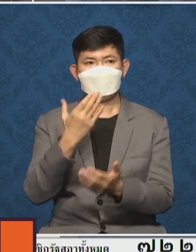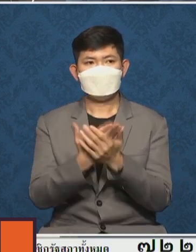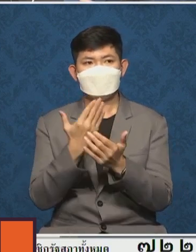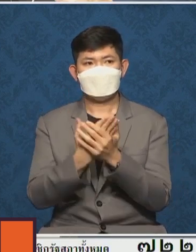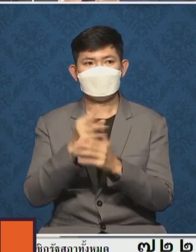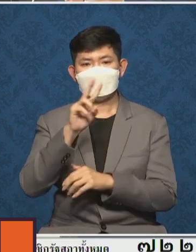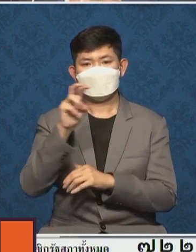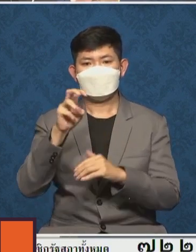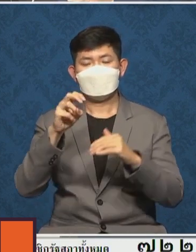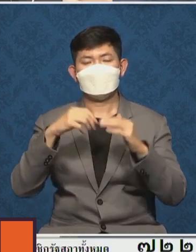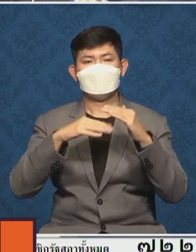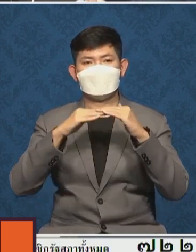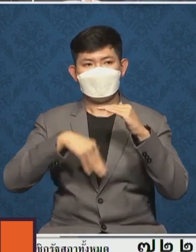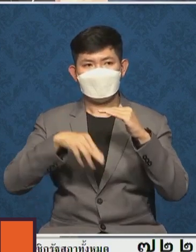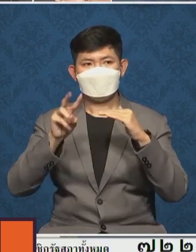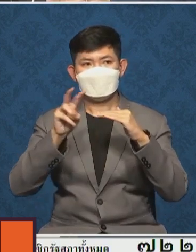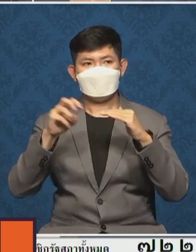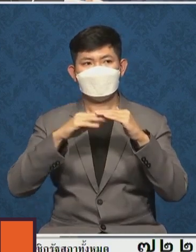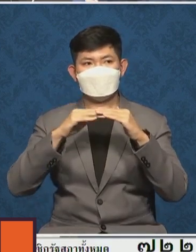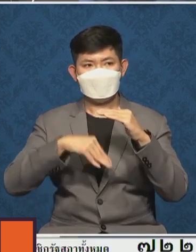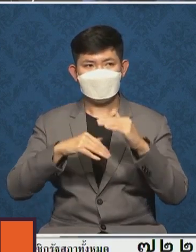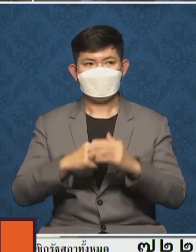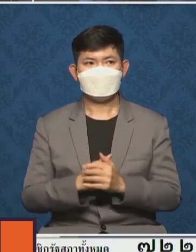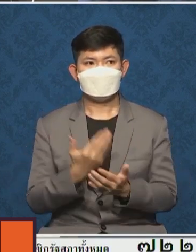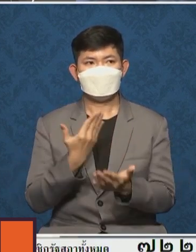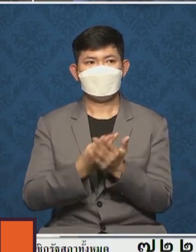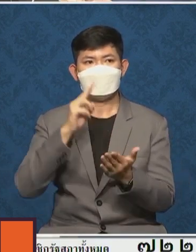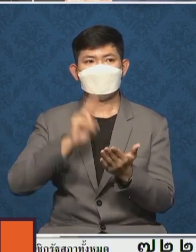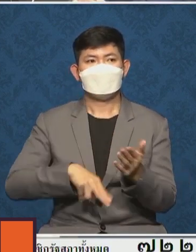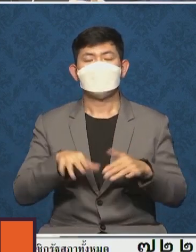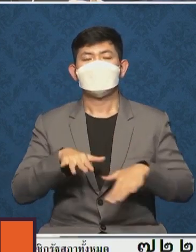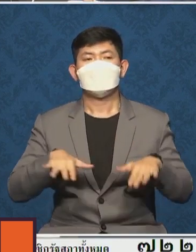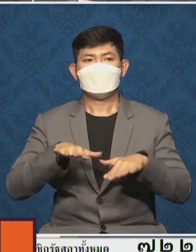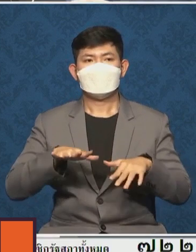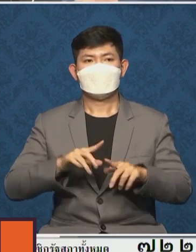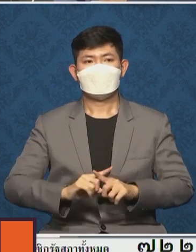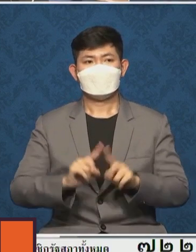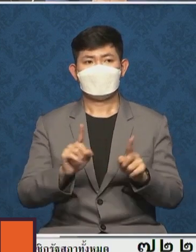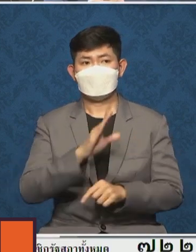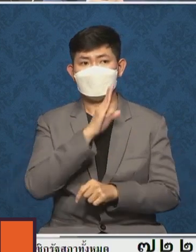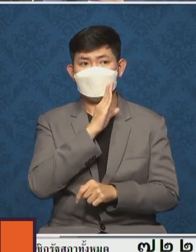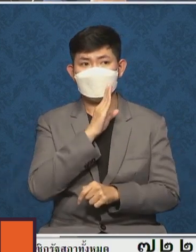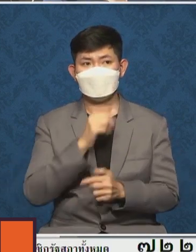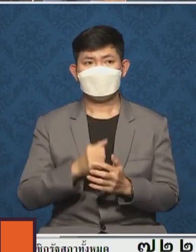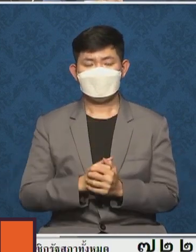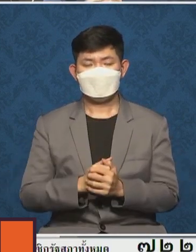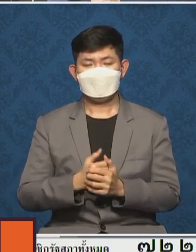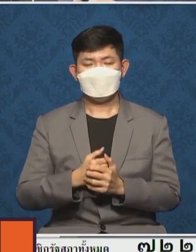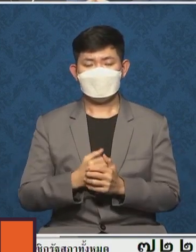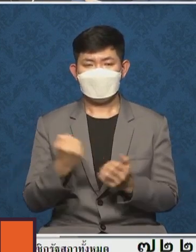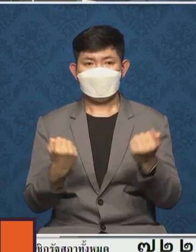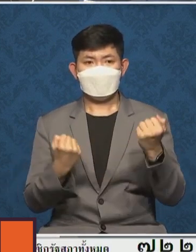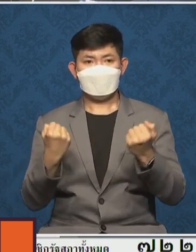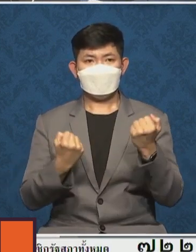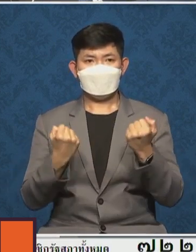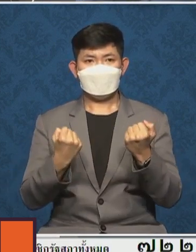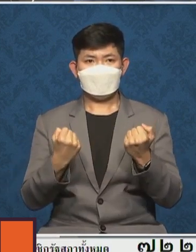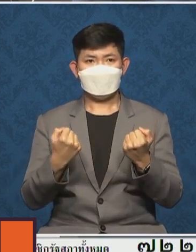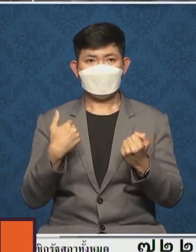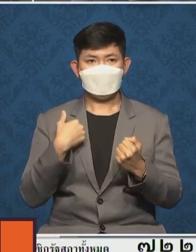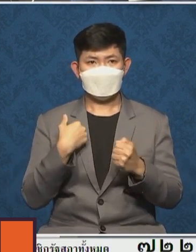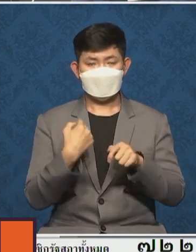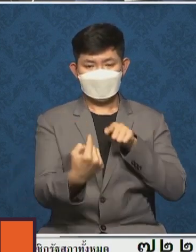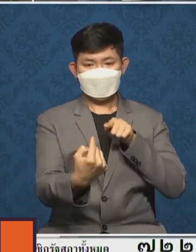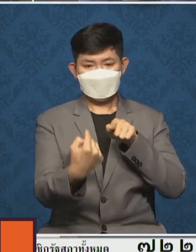ทนะครับในระบบฟิกซัมไฟล์แบบเดิมคือระบบค่าปรับแบบคงที่ในขณะที่การฝ่าฝืนการขับขี่รถทับเส้นแบ่งจราจรตามมาตร